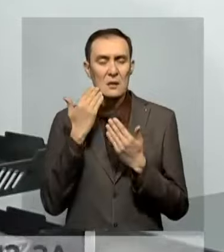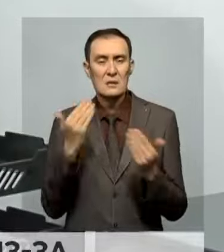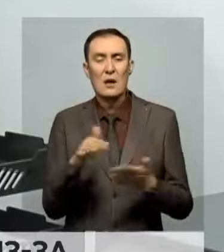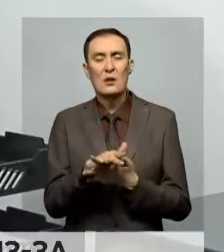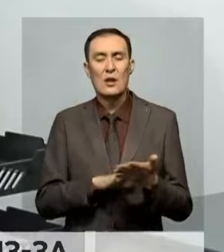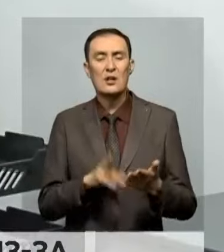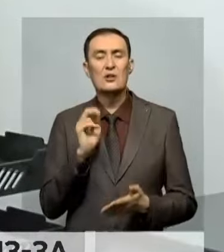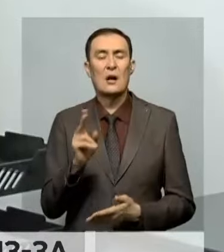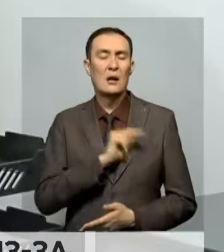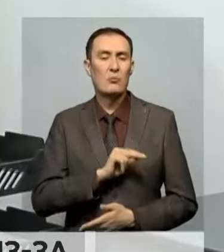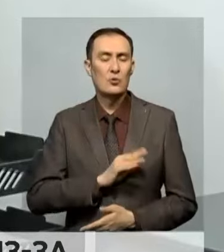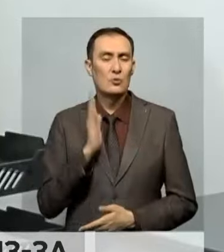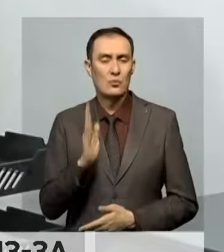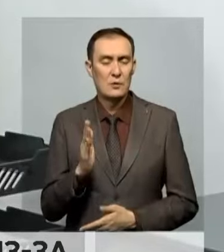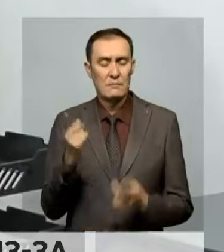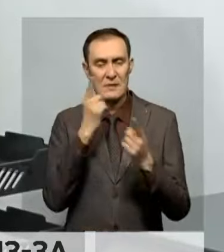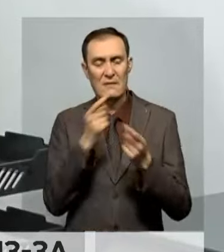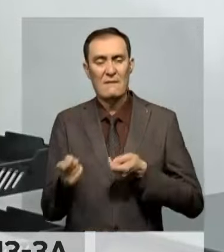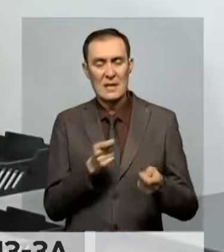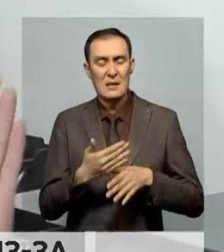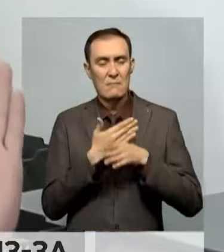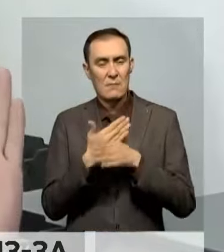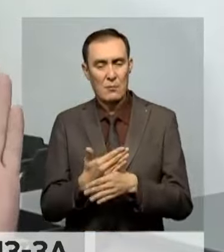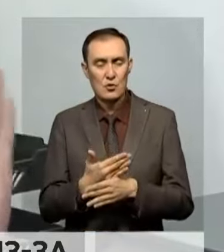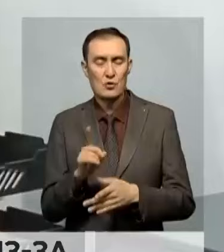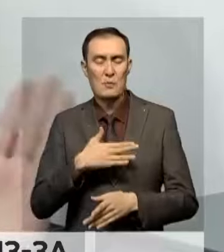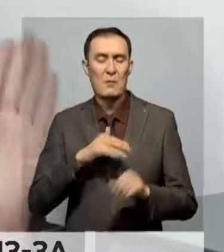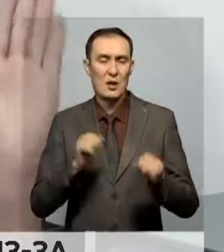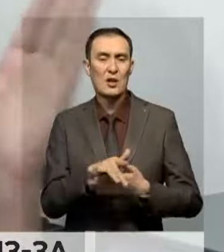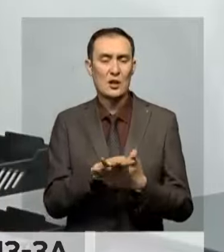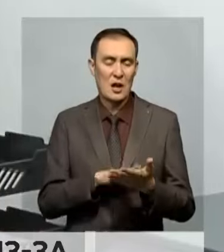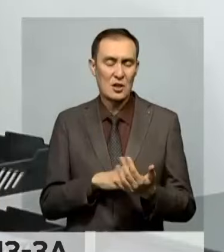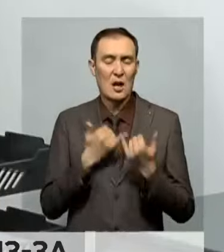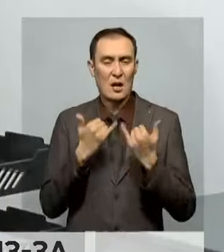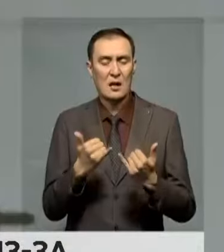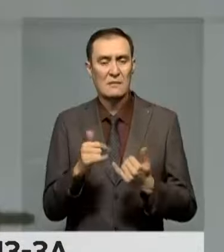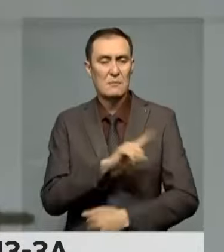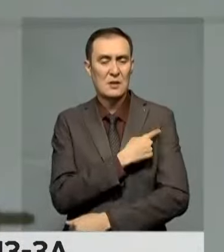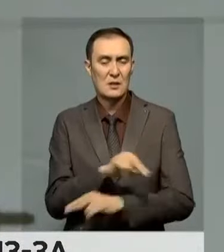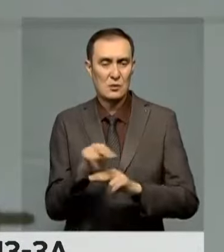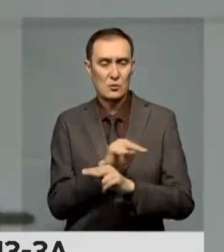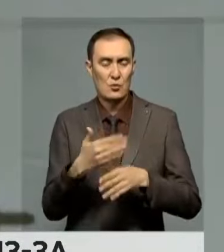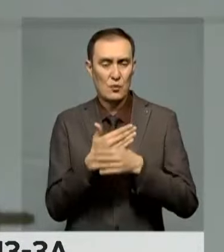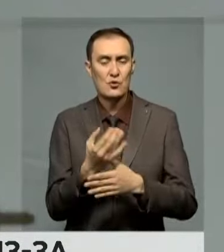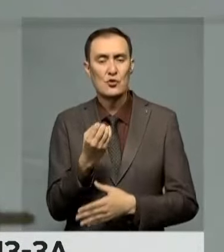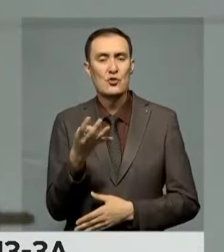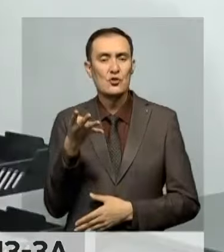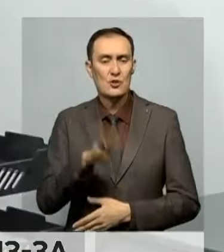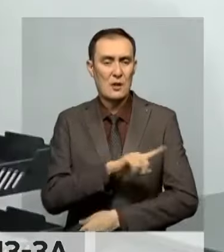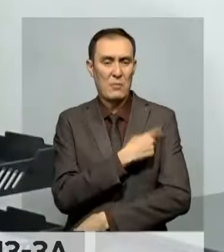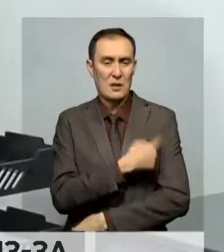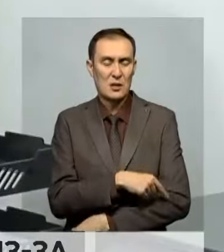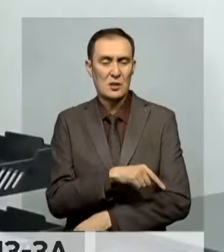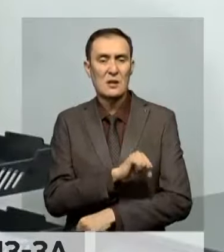мы будем работать дальше. Мы призываем власти помочь нам, чтобы мы могли и дальше оказывать помощь. Еще 4 больницы в этом районе